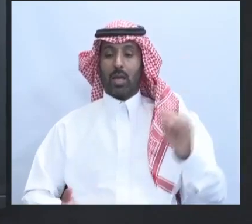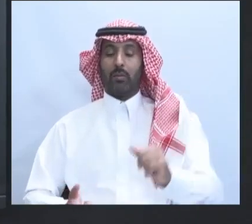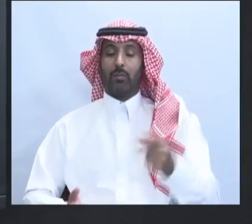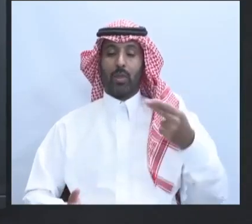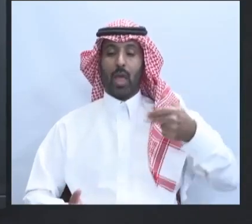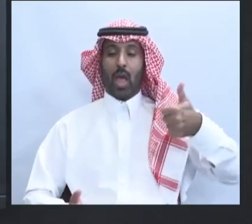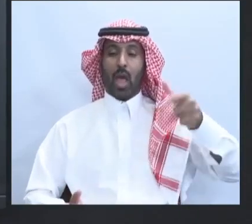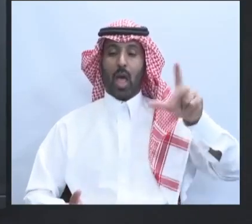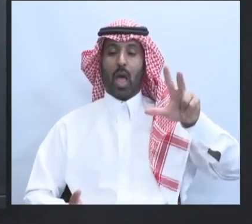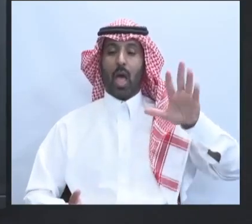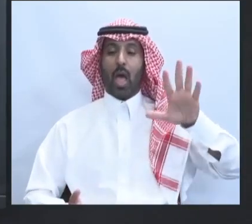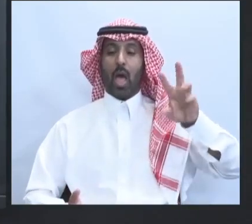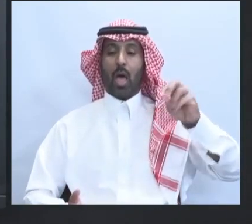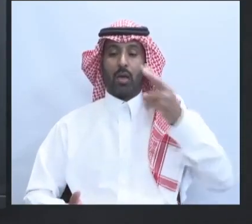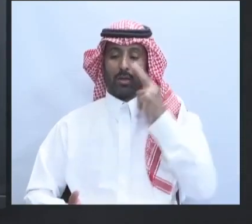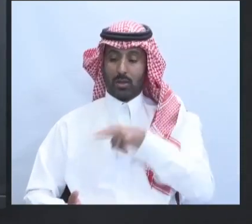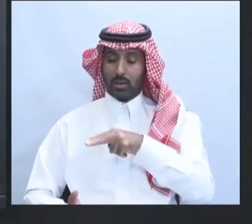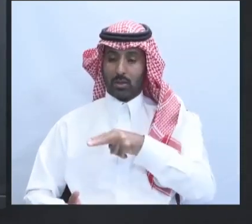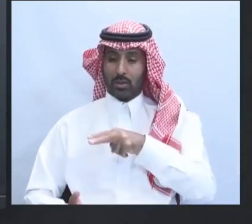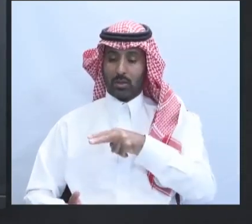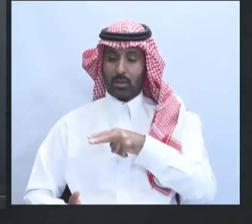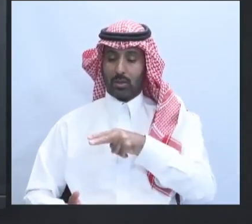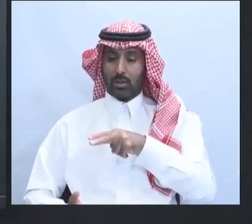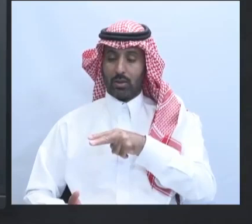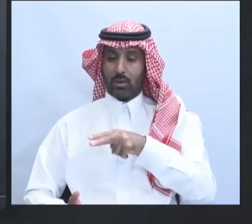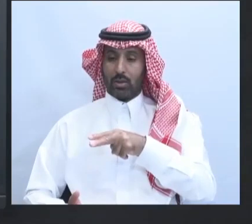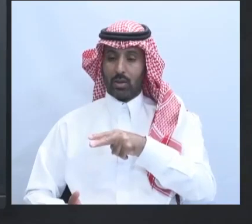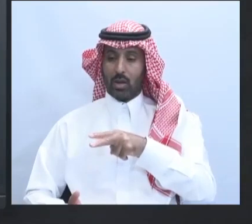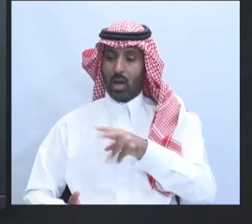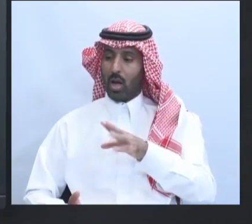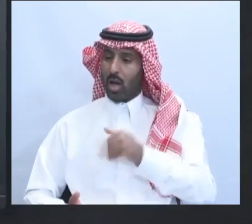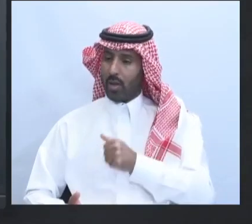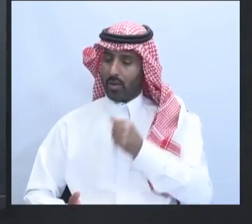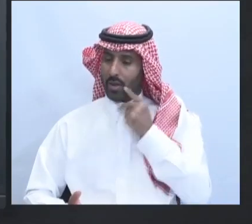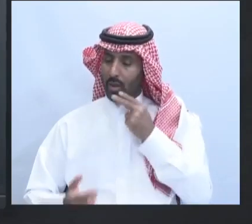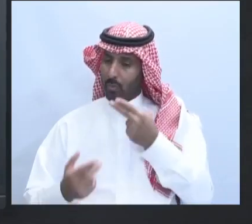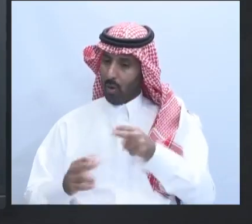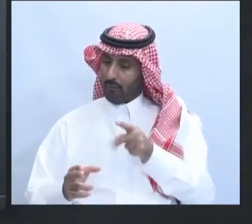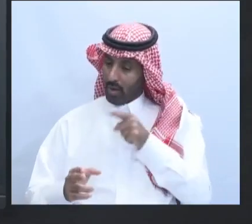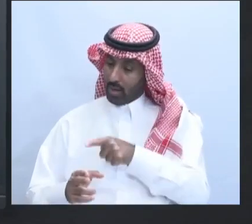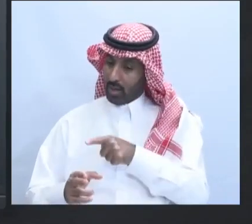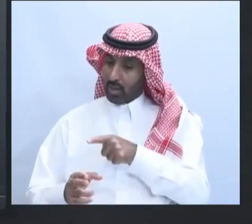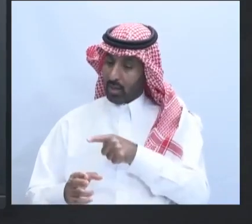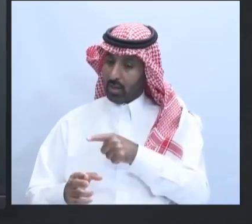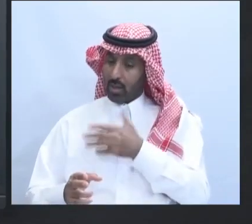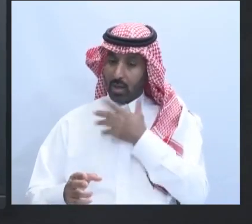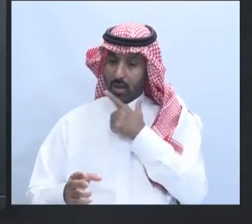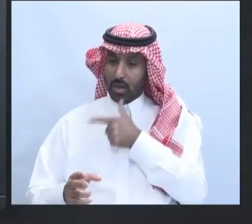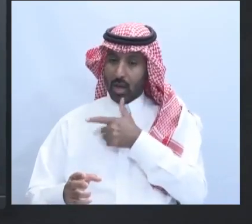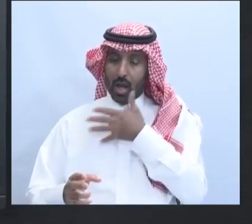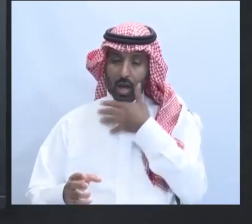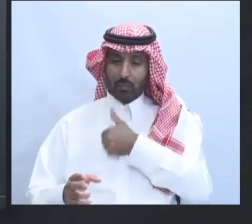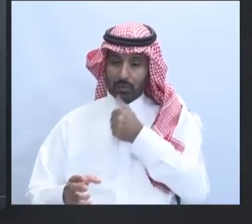فهؤلاء اشتهروا بالتدقيق وعدم قبول الخبر الا بعد التثبت في صحته